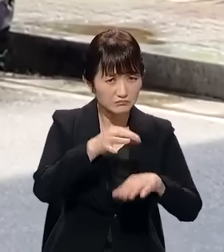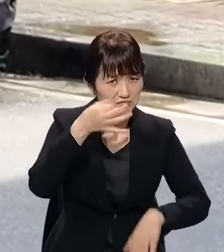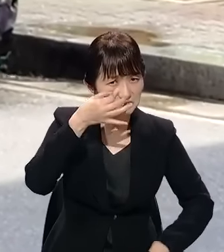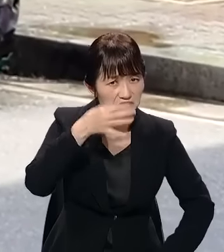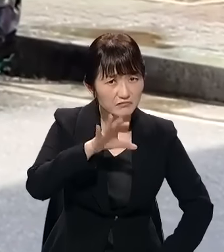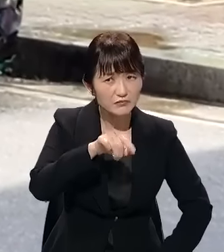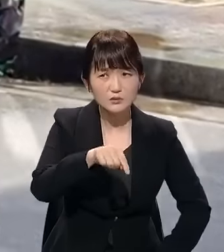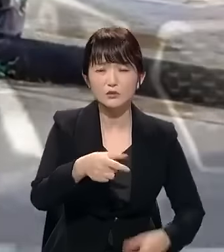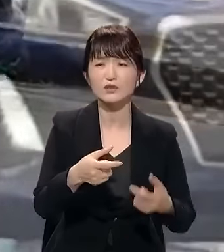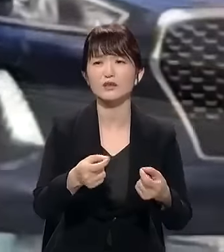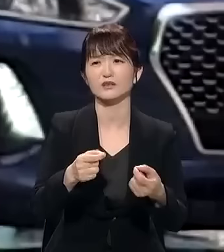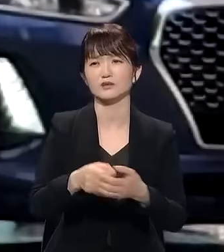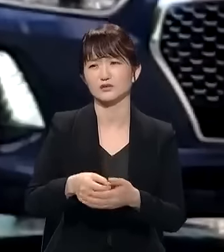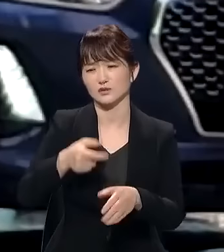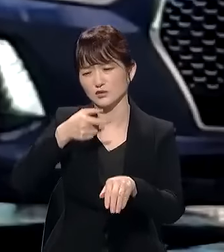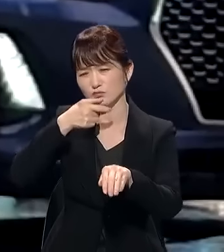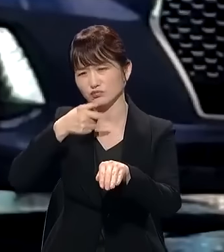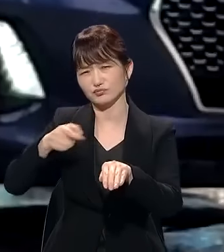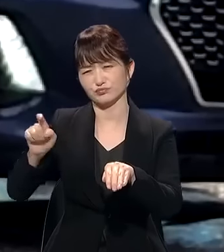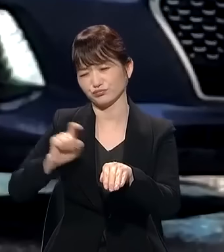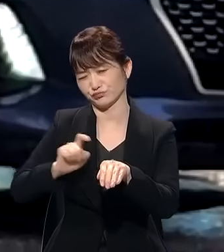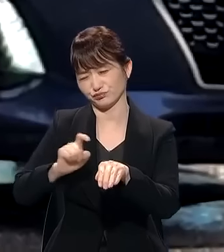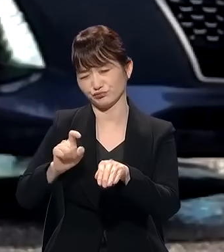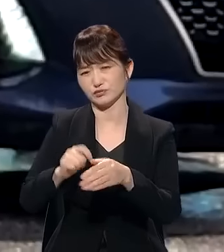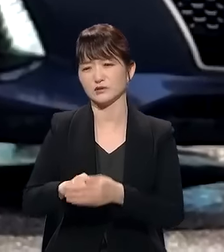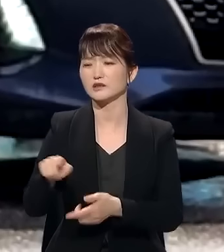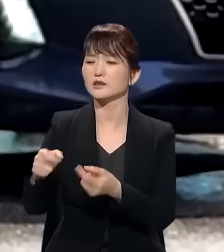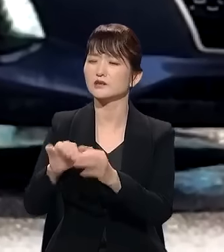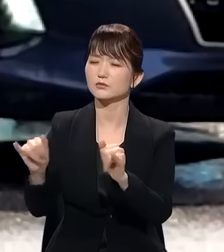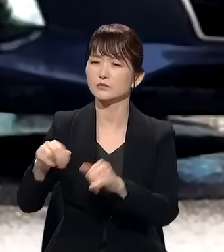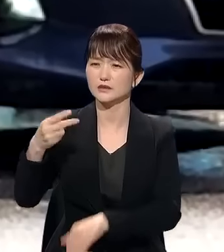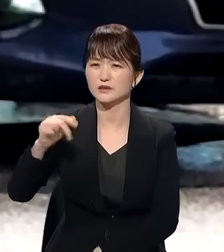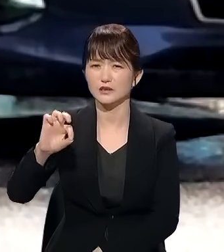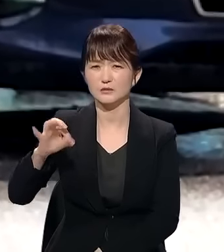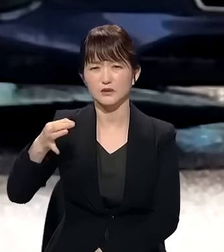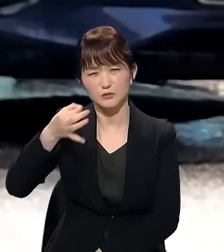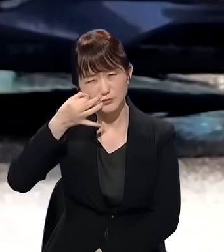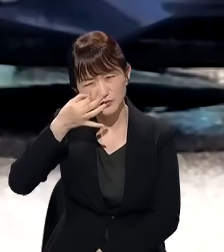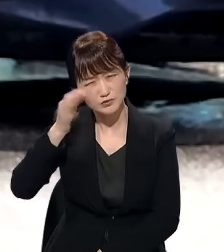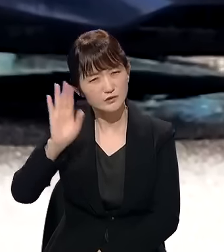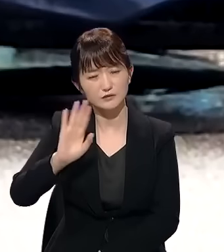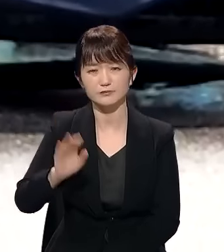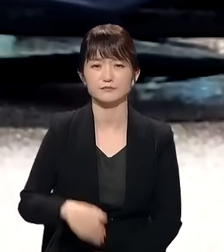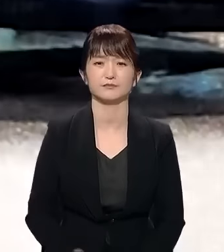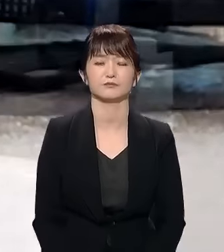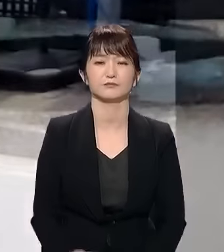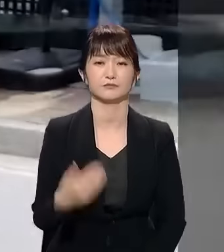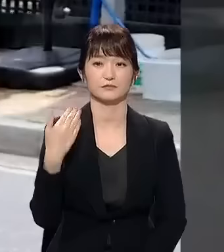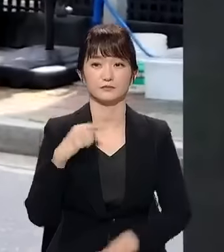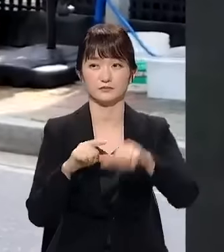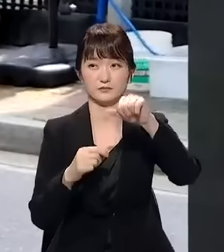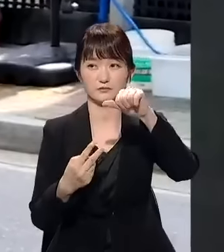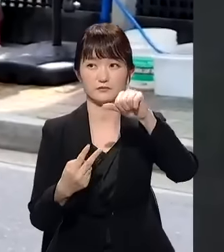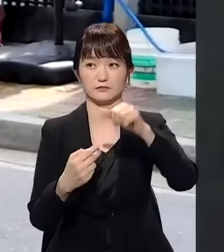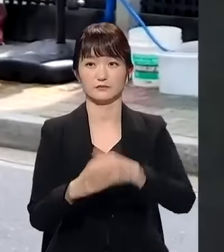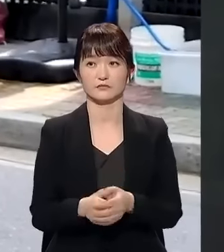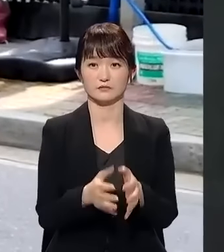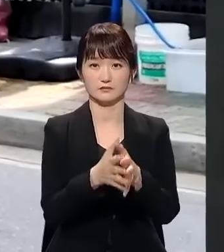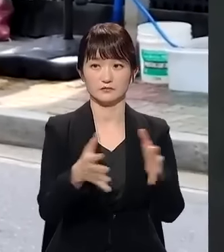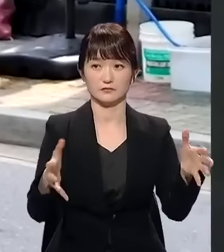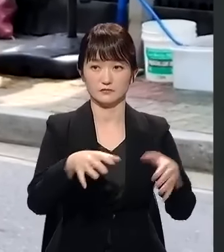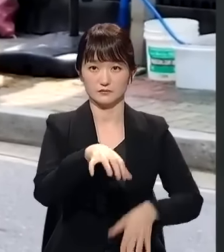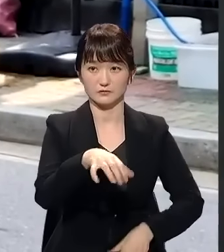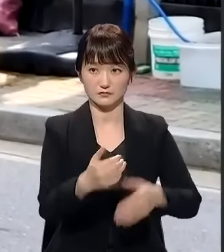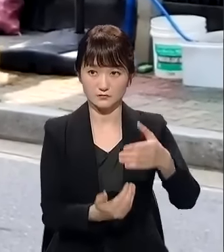있더라. 그렇다니까요. 아, 이런 양반들은 사건 반장 안 보신다니까요. 그렇습니다. 지난 5월 2일 날 한 아파트